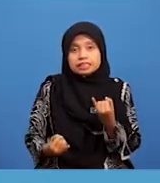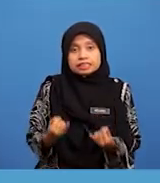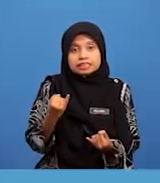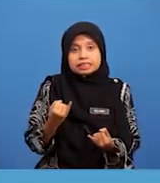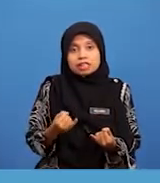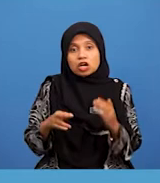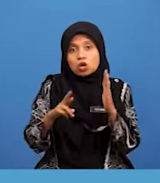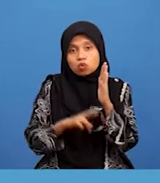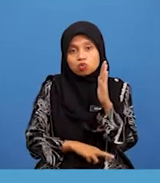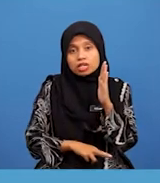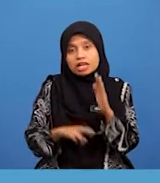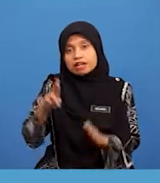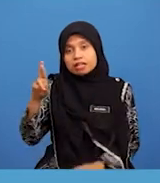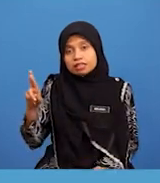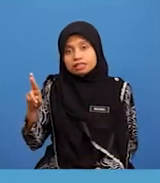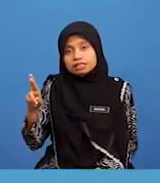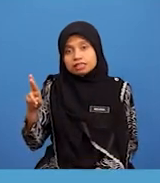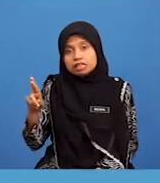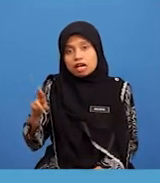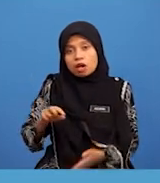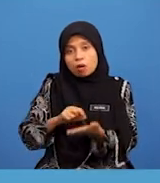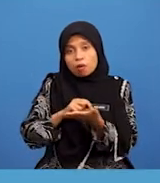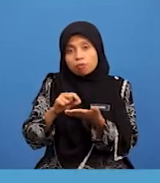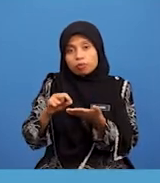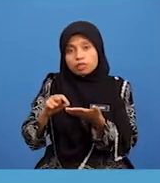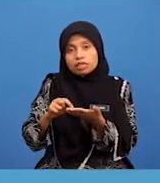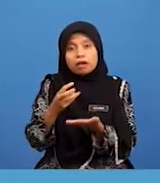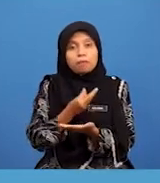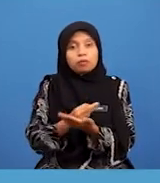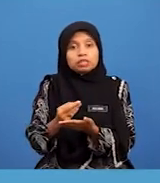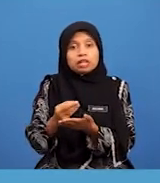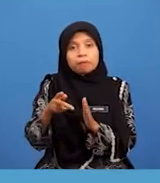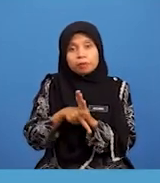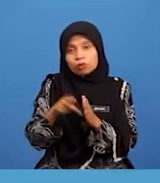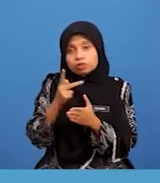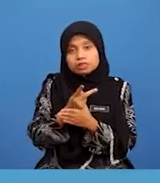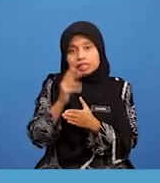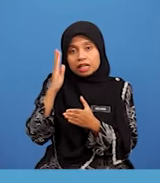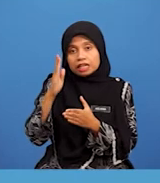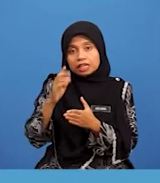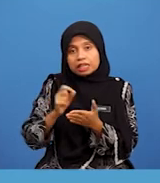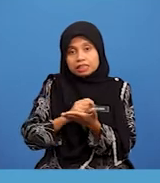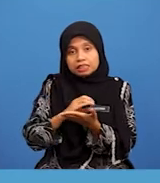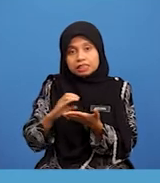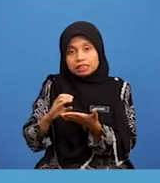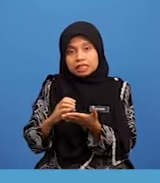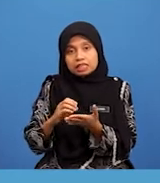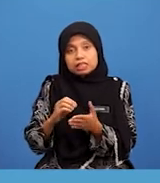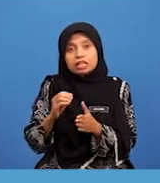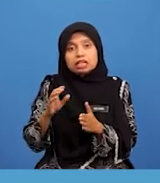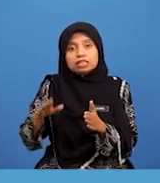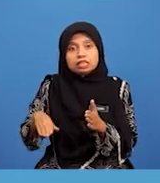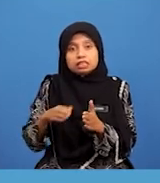jika rugi realisasi, butiran modal perkongsi akan dicatatkan di sebelah